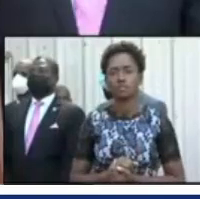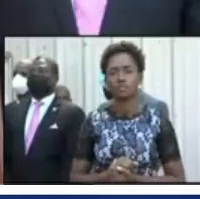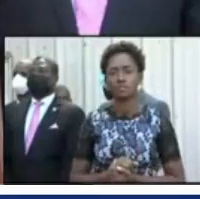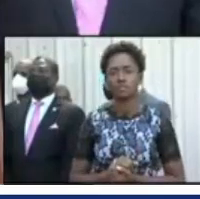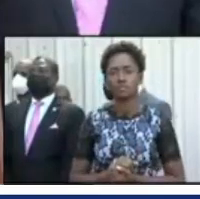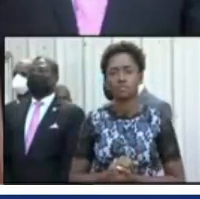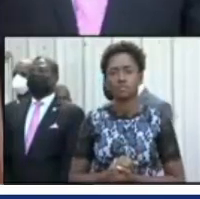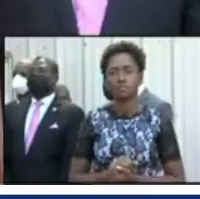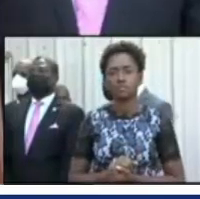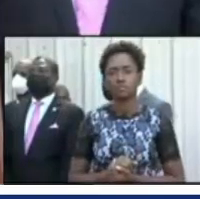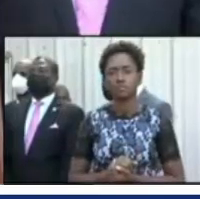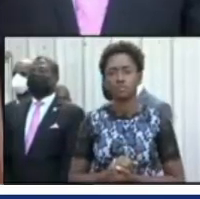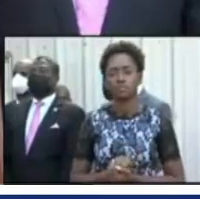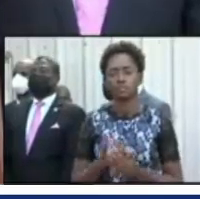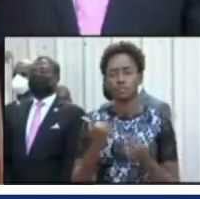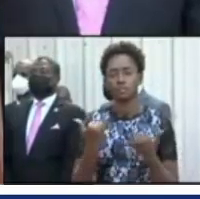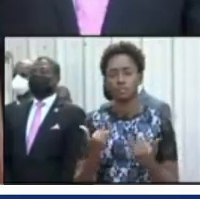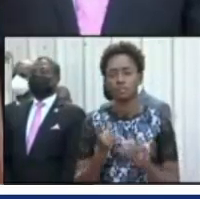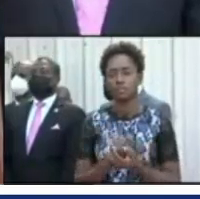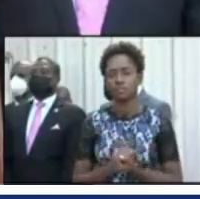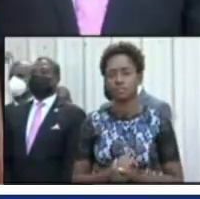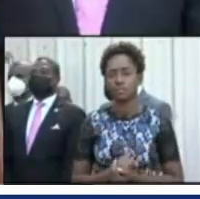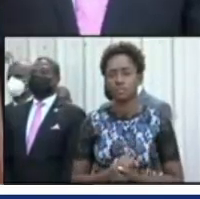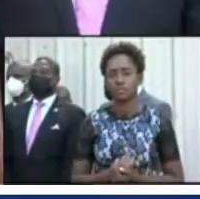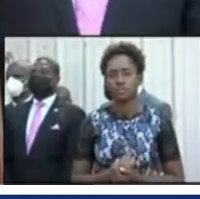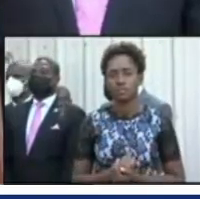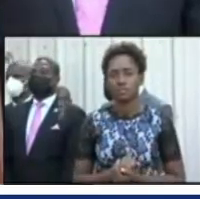concerne que pays en ligne aujourd'hui. Hein.